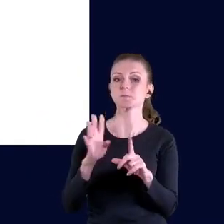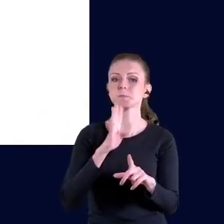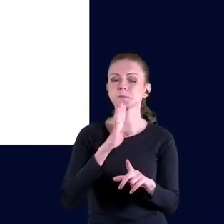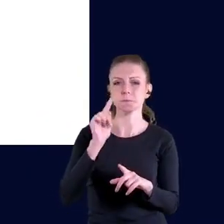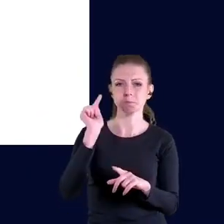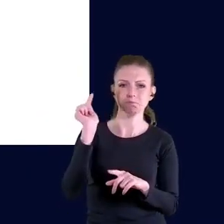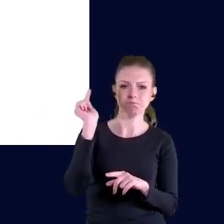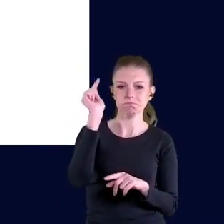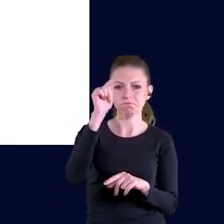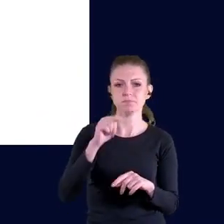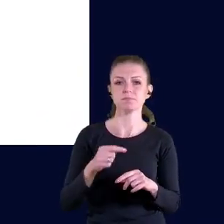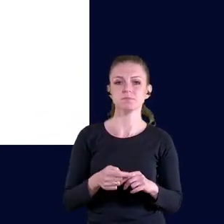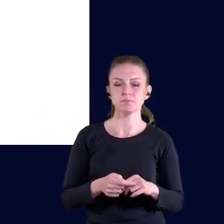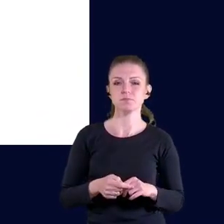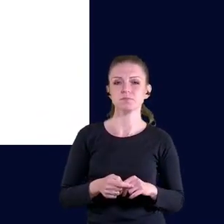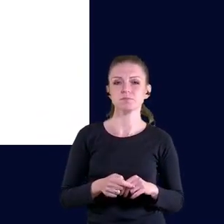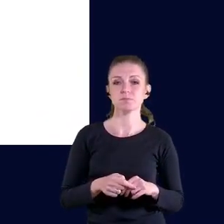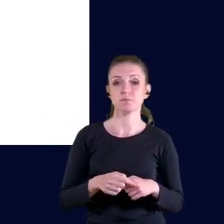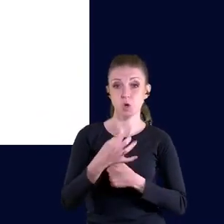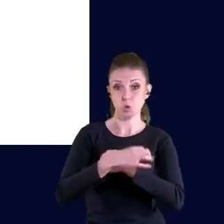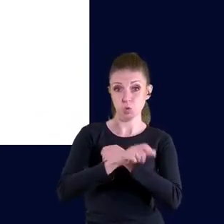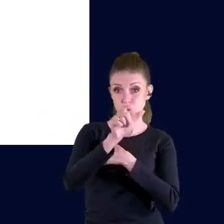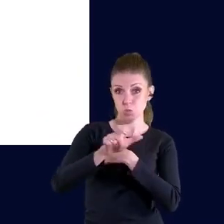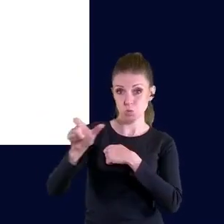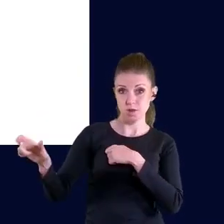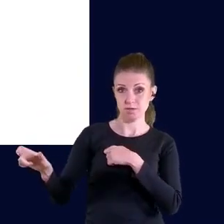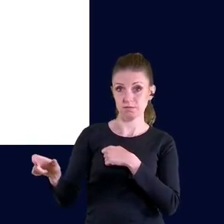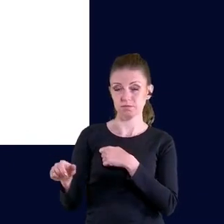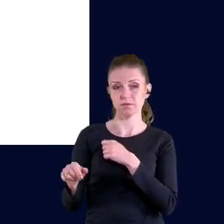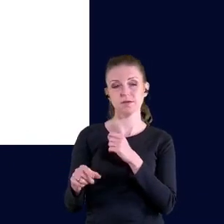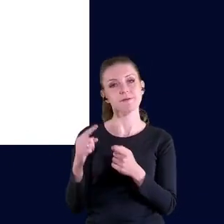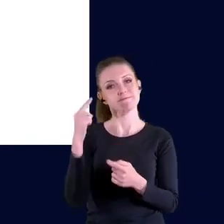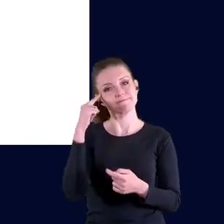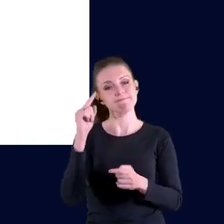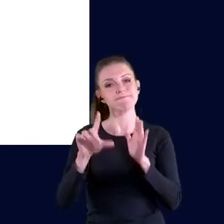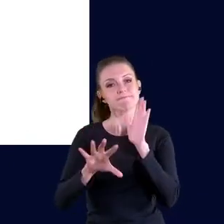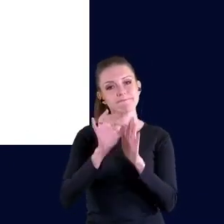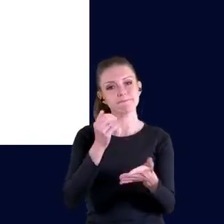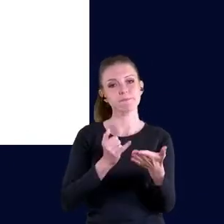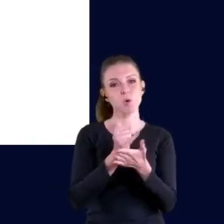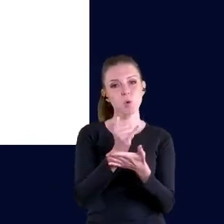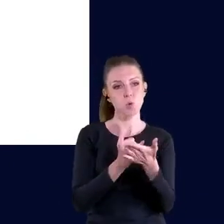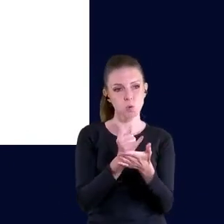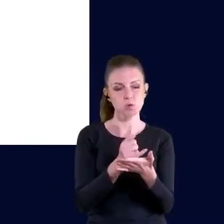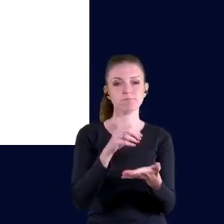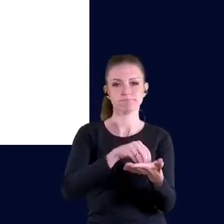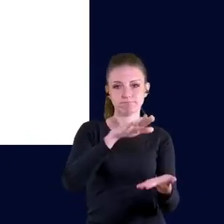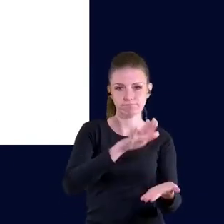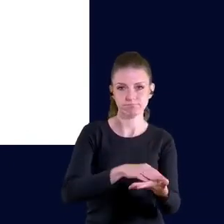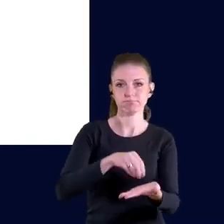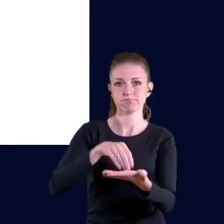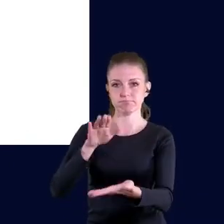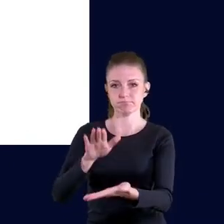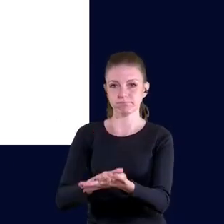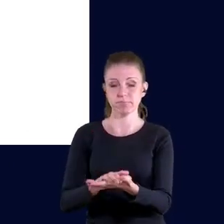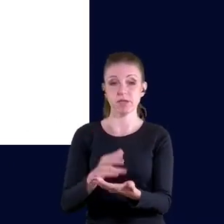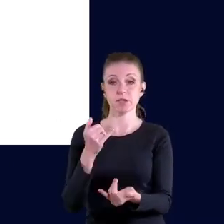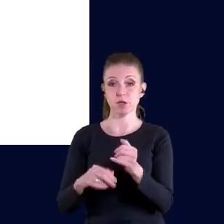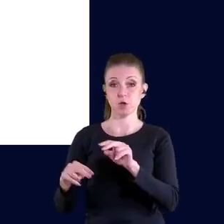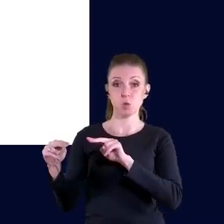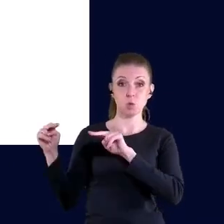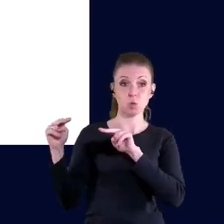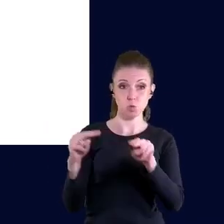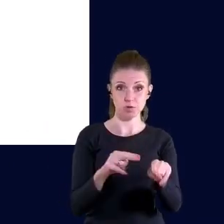Zjednoczonych studenci zapisują się na wybrane przez siebie kursy i za udział i za zaliczenie dostają